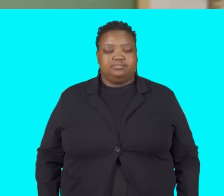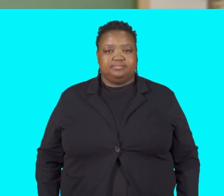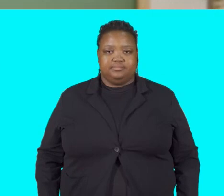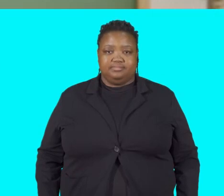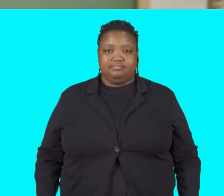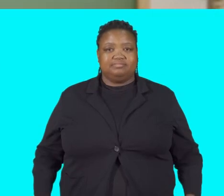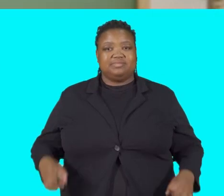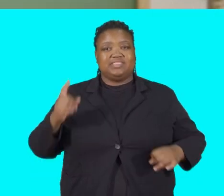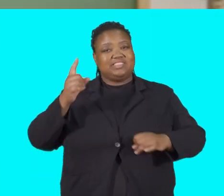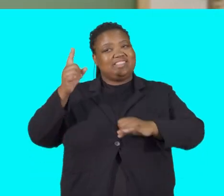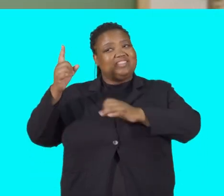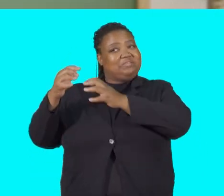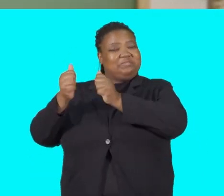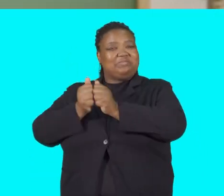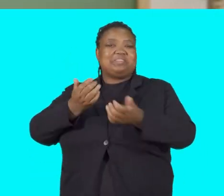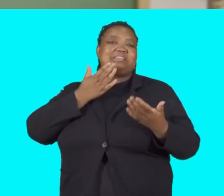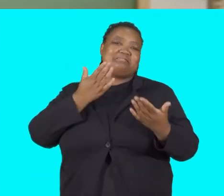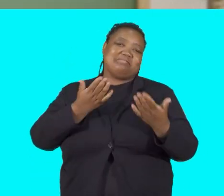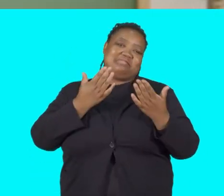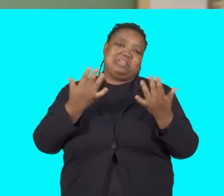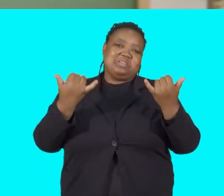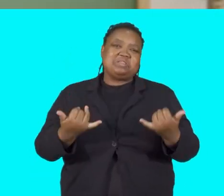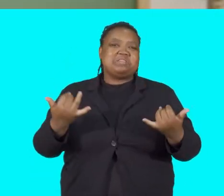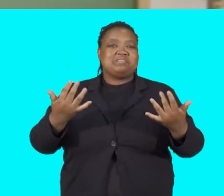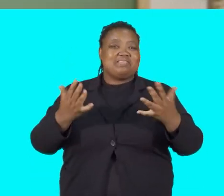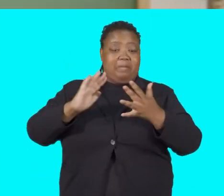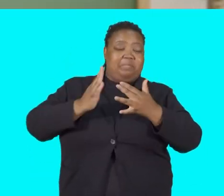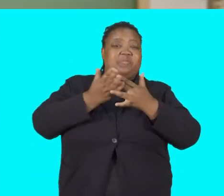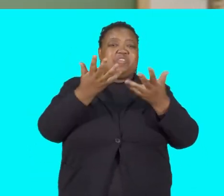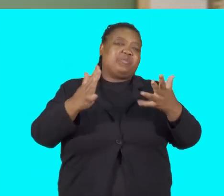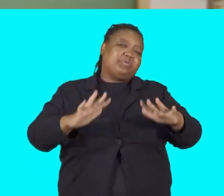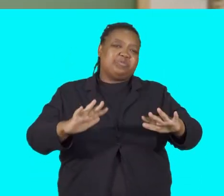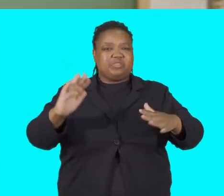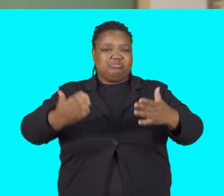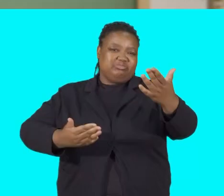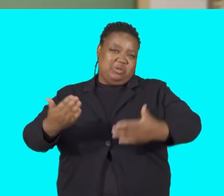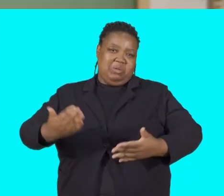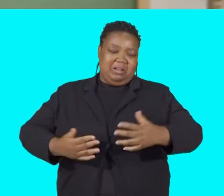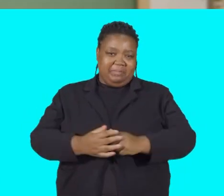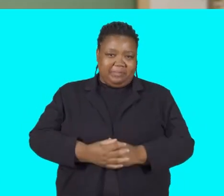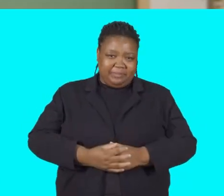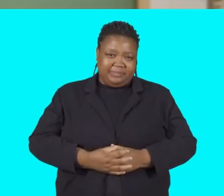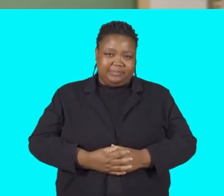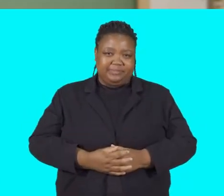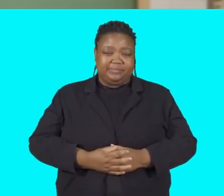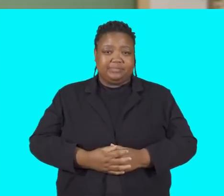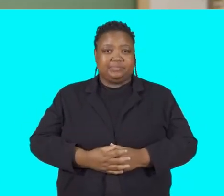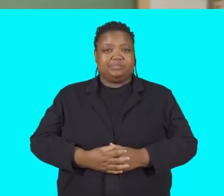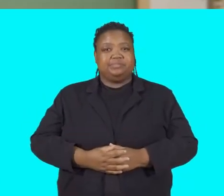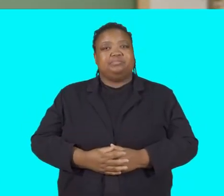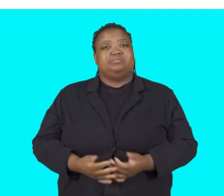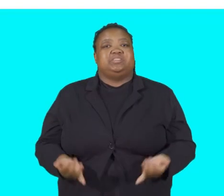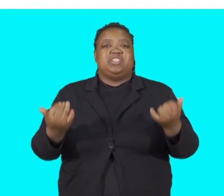Enkosi boxa bam siyabuyela ke ngoku mandinamkele emva kwekhefu elincinci ebesikhesa nalo. Ngoku siza